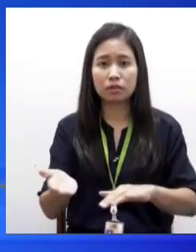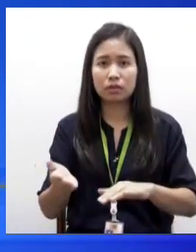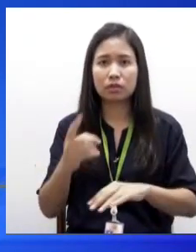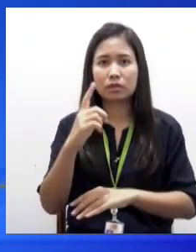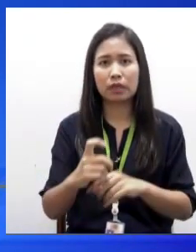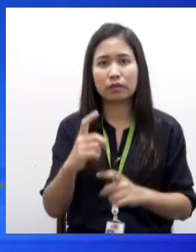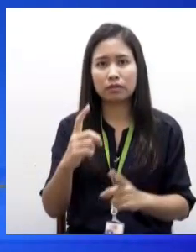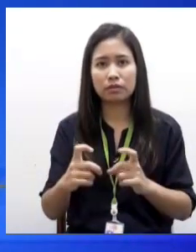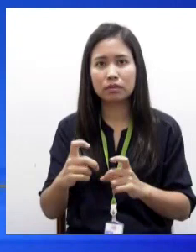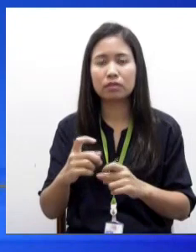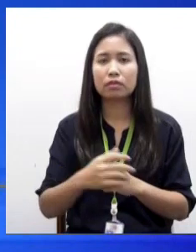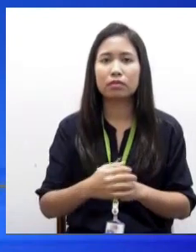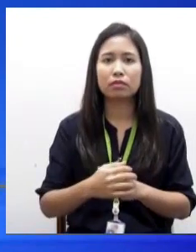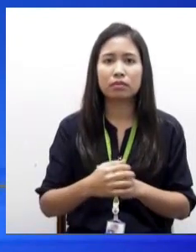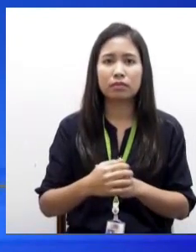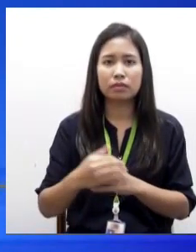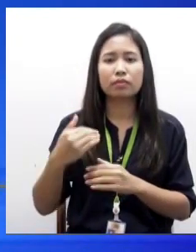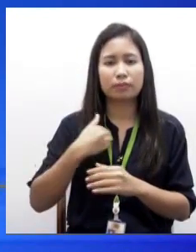ในเมื่อวานว่าวันนี้ตัวเลขจะลดน้อยถอยลงมาตรการมันขึ้นอยู่กับตัวนี้ครับมาตรการจะเข้มข้นกว่านี้หรือไม่คือฟิวส์จะเพิ่มมากขึ้นกว่านี้หรือไม่ครับหรือมาจากการจะลดลงจนกระทั่งเข้าสู่ภาวะปกติก็ขึ้นอยู่กับข้อมูลของผู้ติดเชื้อรายใหม่ตัวนี้นะครับวันนั้นก็มีความคาดหวังครับว่าวันนี้พวกเราในสนะคนชาวไทยเรานะครับเราก็ต้องยกอาจสูงเอาไว้นะครับเพื่อที่จะให้จำนวนผู้ติดเชื้อโกวิทรายใหม่ลดน้อยถอยลงจะได้เข้าสู่สภาวะปกติได้เร็วขึ้นส่วนข้อมูลในตัวสีแดงนะครับมันเป็นกราฟที่แสดงให้เห็นถึงมีผู้เสียชีวิตครับซึ่งวันละคนหรือ2